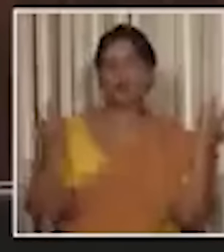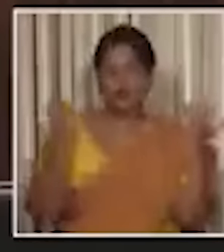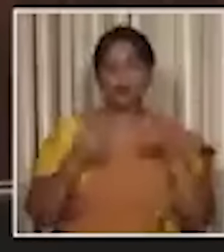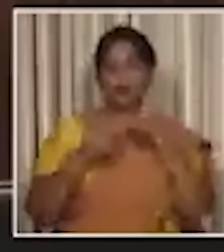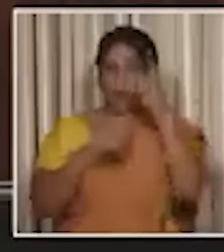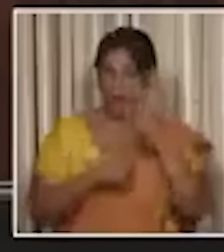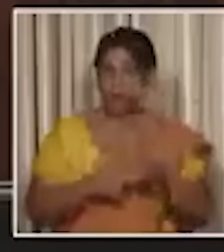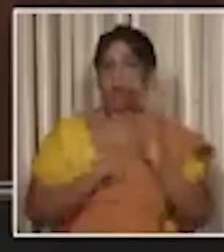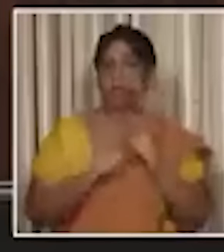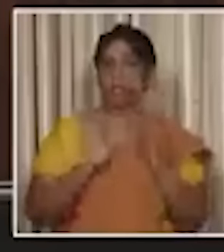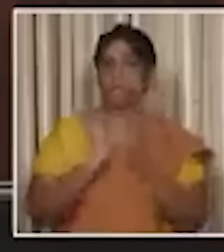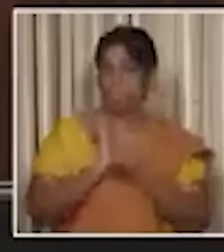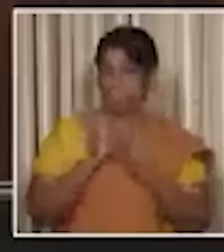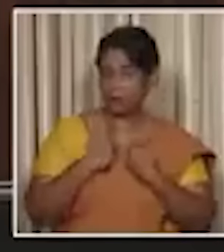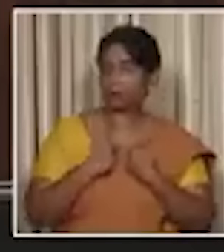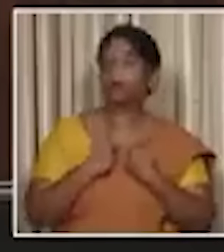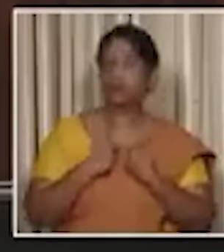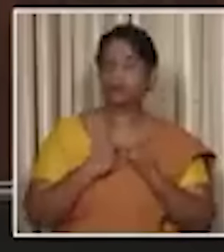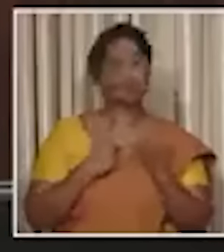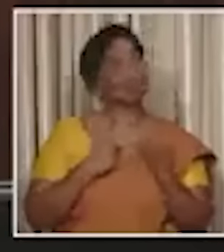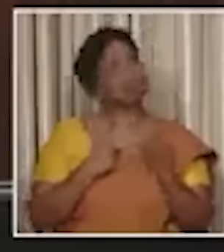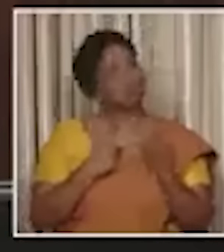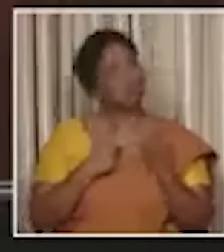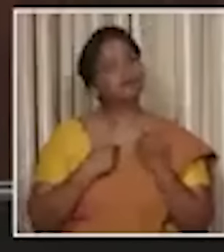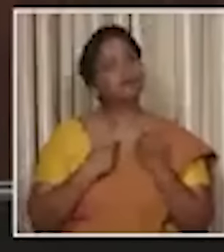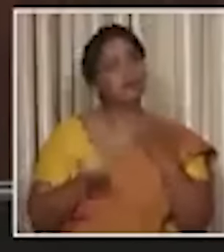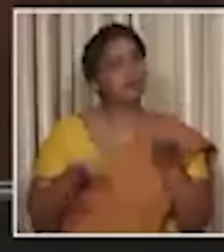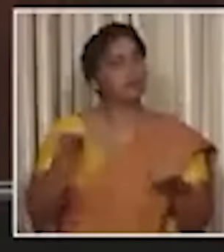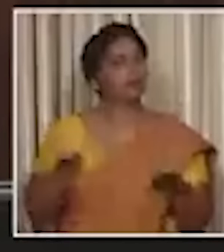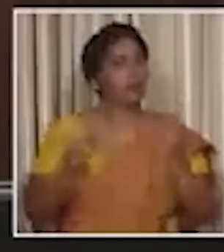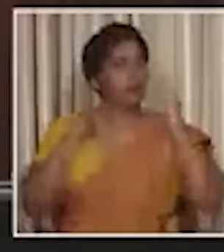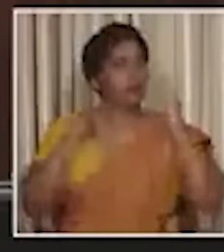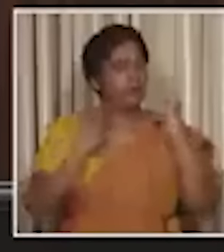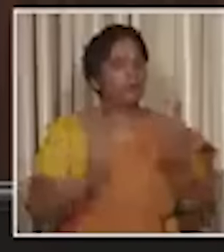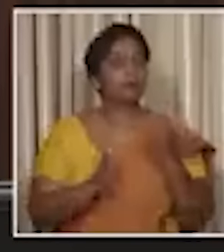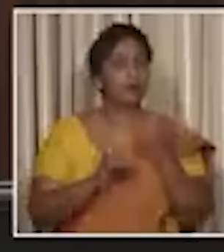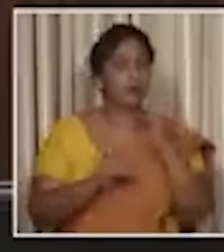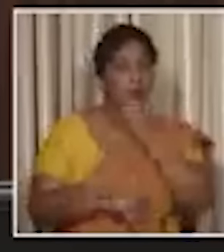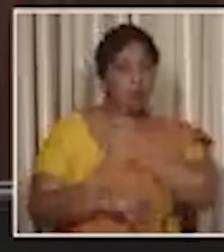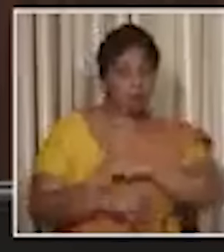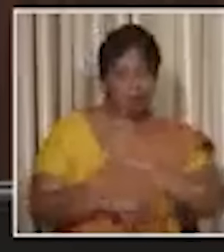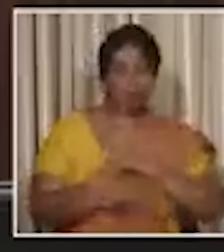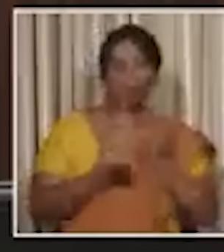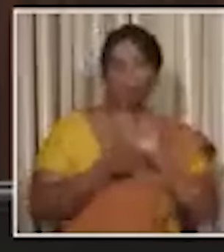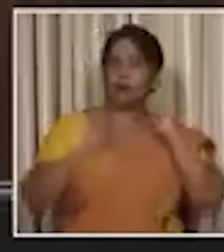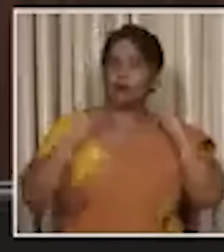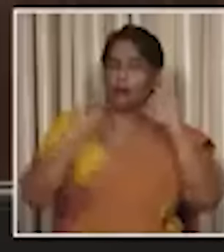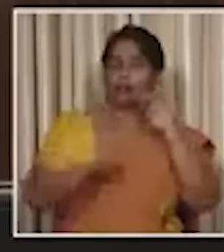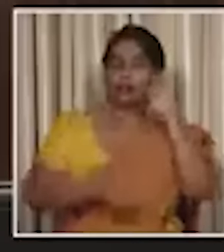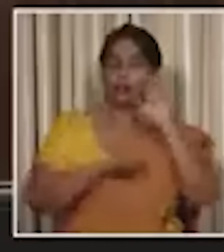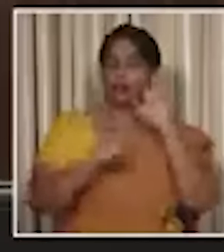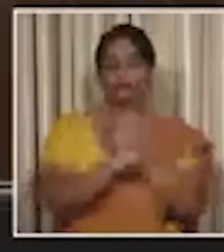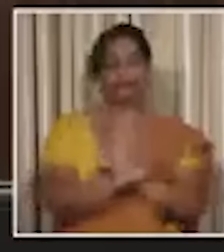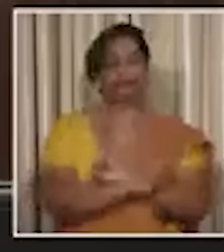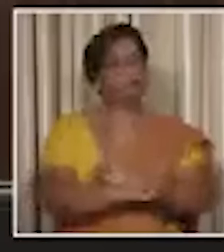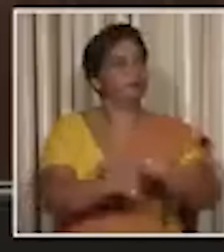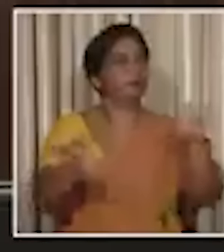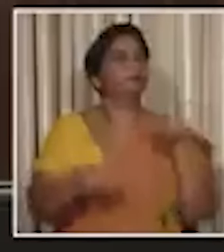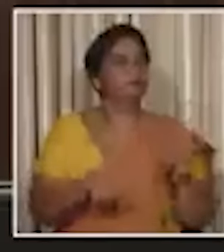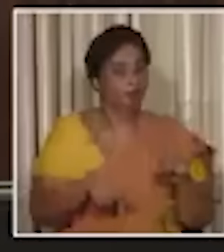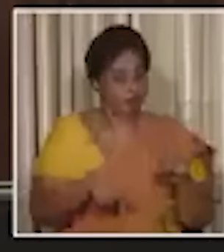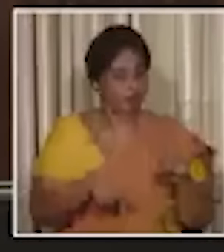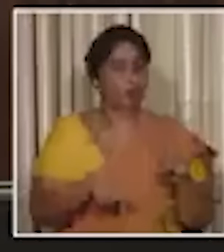நாங்கள் பார்க்க வேண்டும். எமது துறைமுகத்தில் பொருட்கள் மற்றும் சேவைகளை வழங்குகின்ற தரப்பினரால் அதன் செயற்பாடுகளை திருப்தி அடைய முடியாத